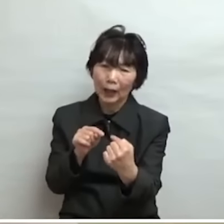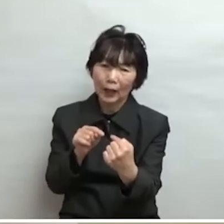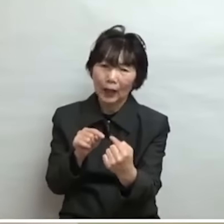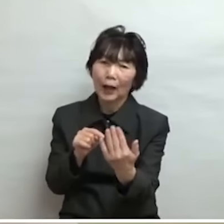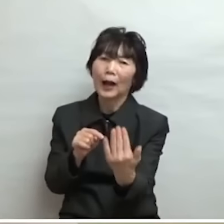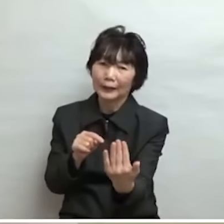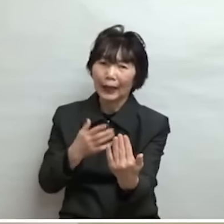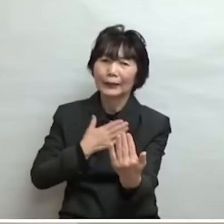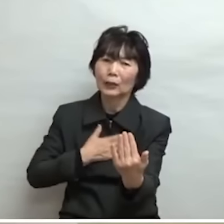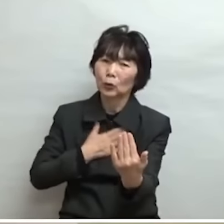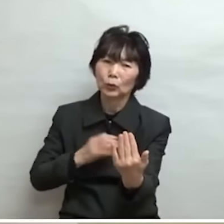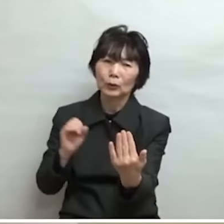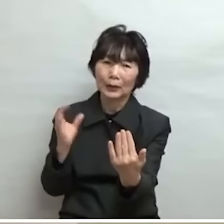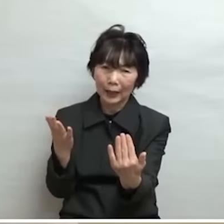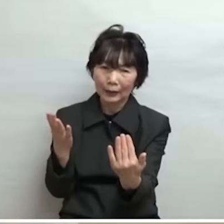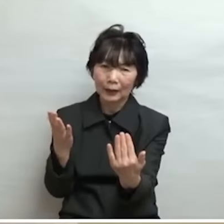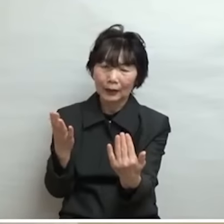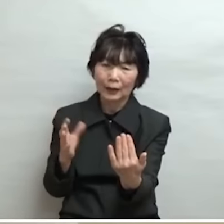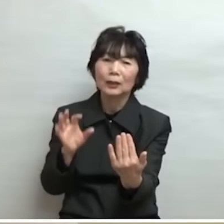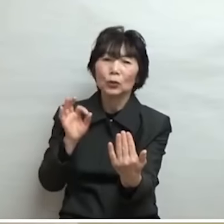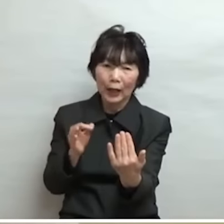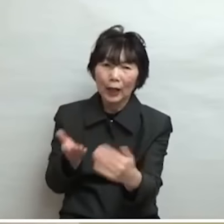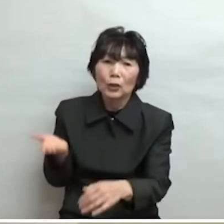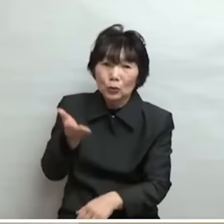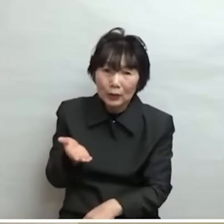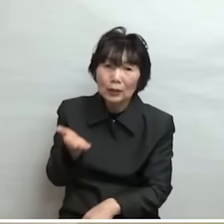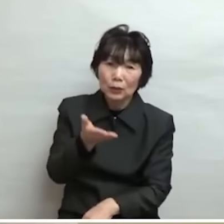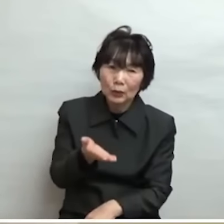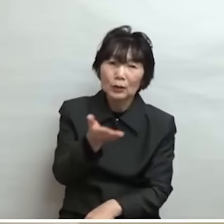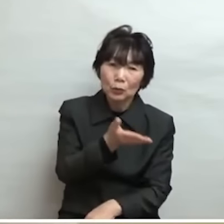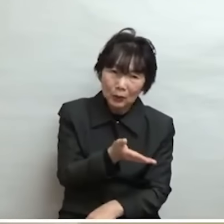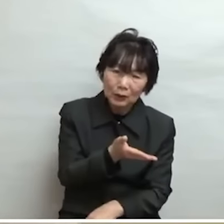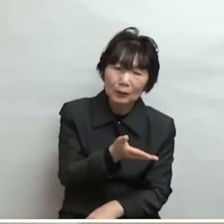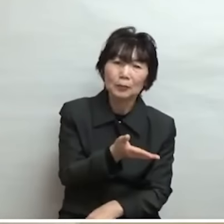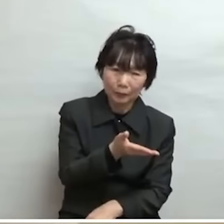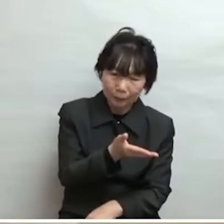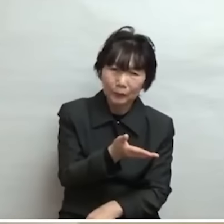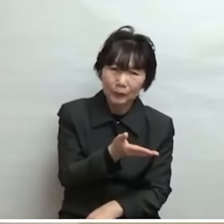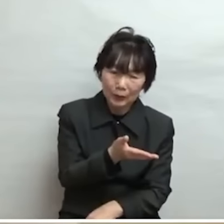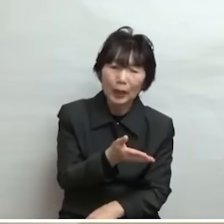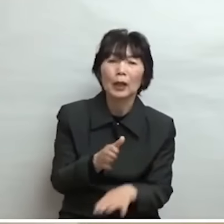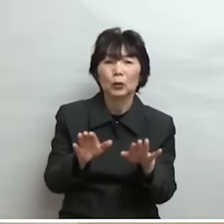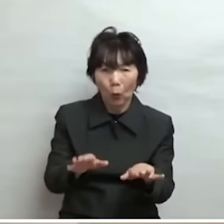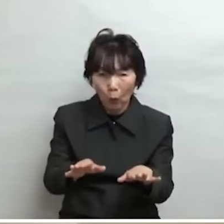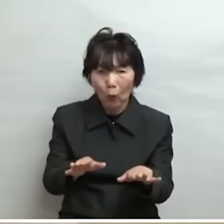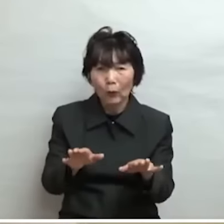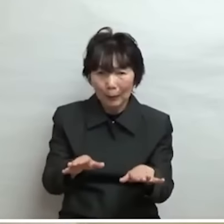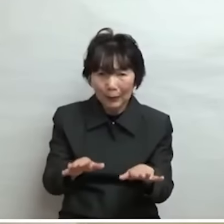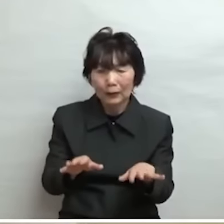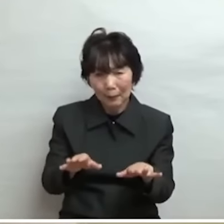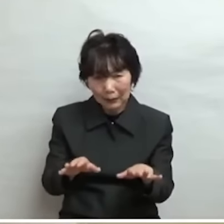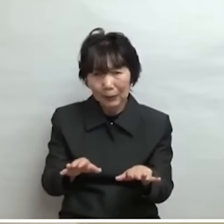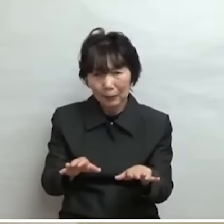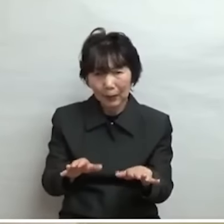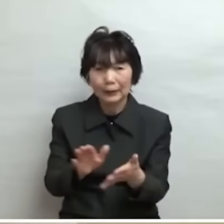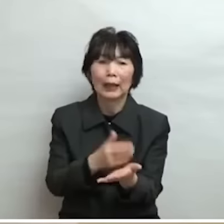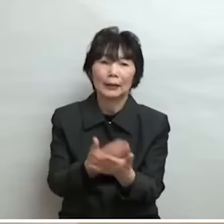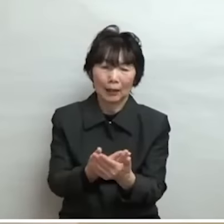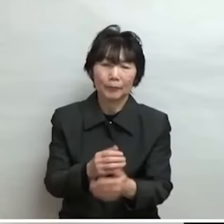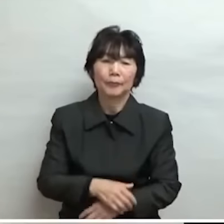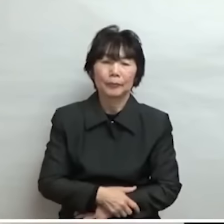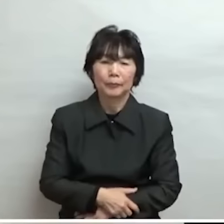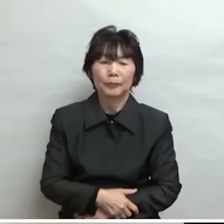いただけないというのが確認できた時点で、次のステップに進まさせていただいているという形になって、今の時期になったというふうにご理解いただければと思います。 わかりました。